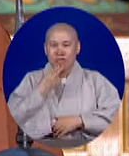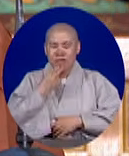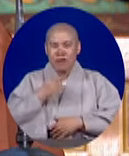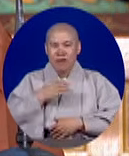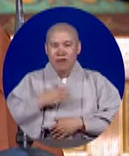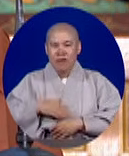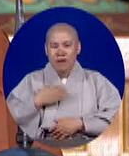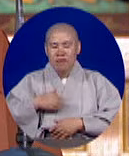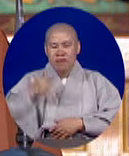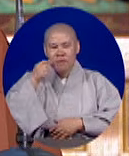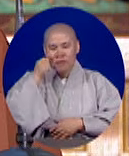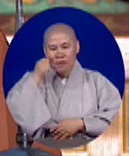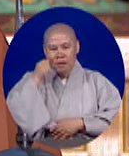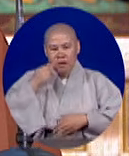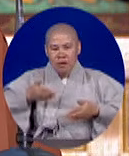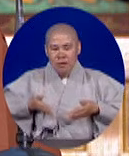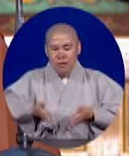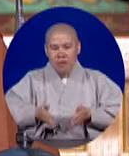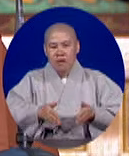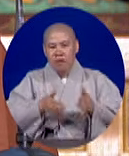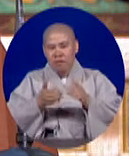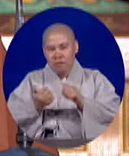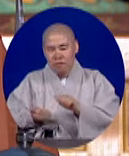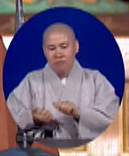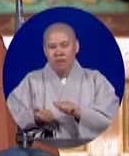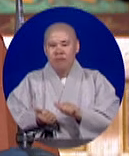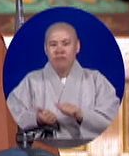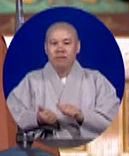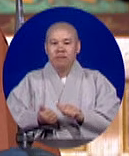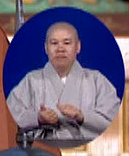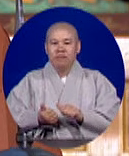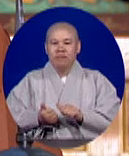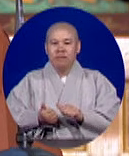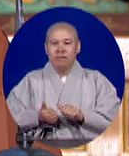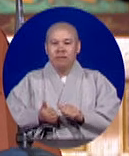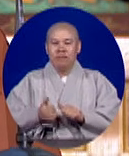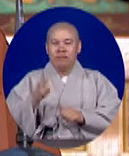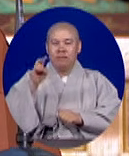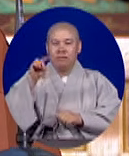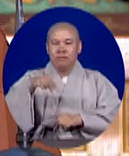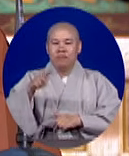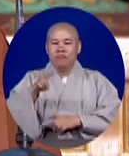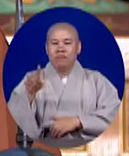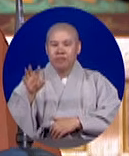이게 생멸입니다. 그런데 생멸은 무상하다.